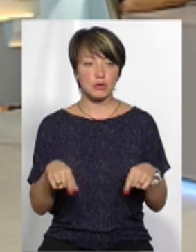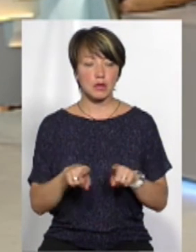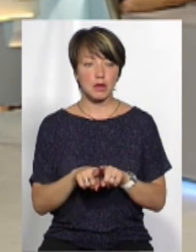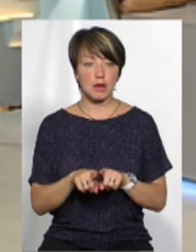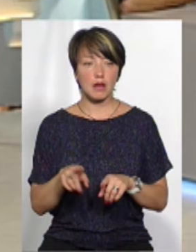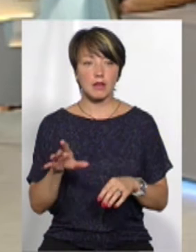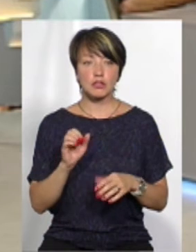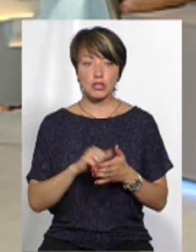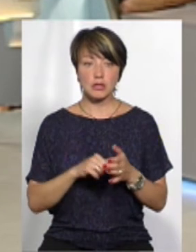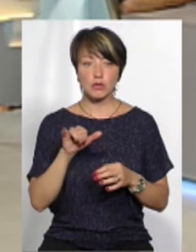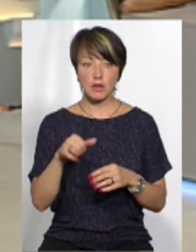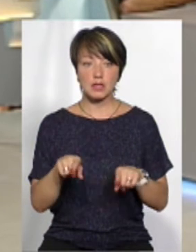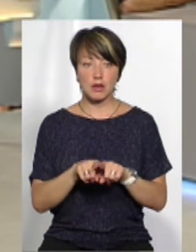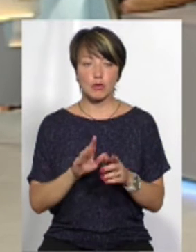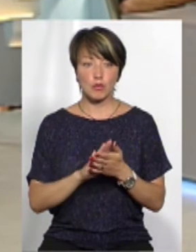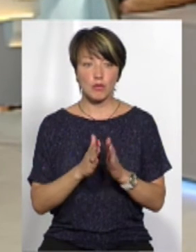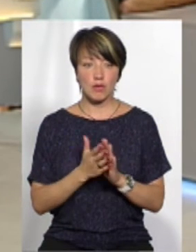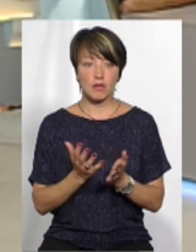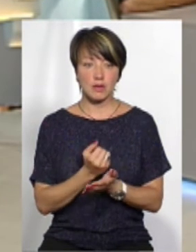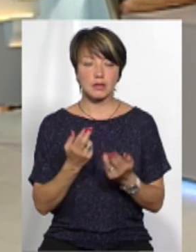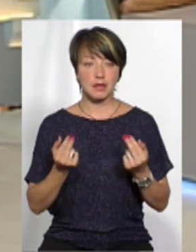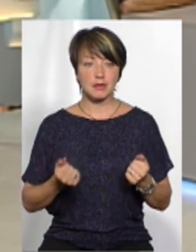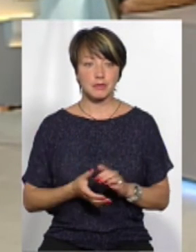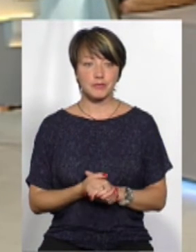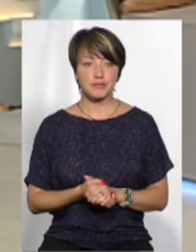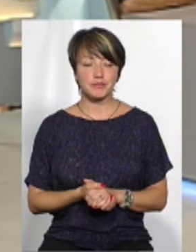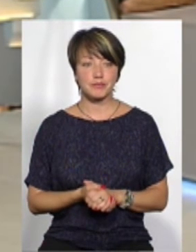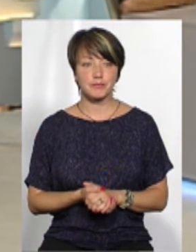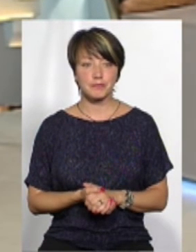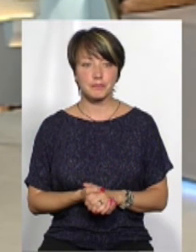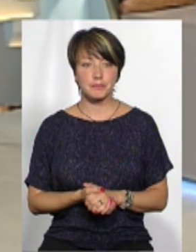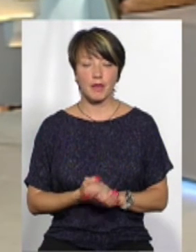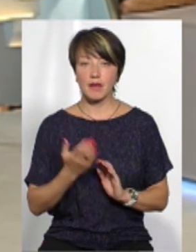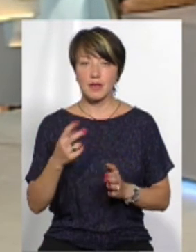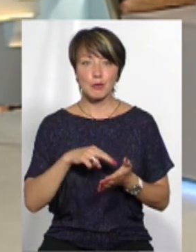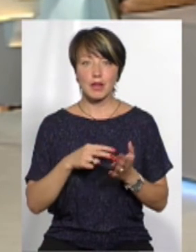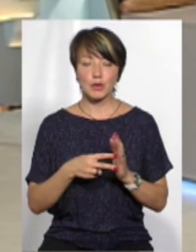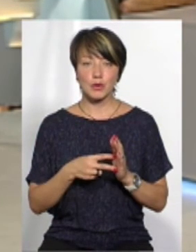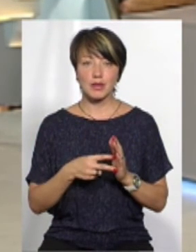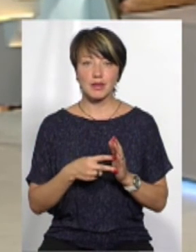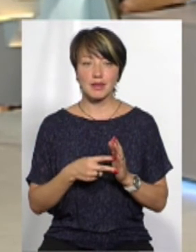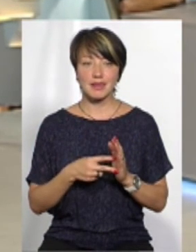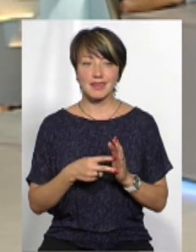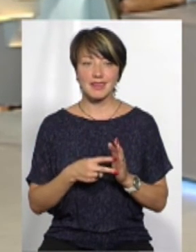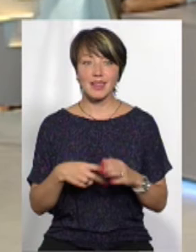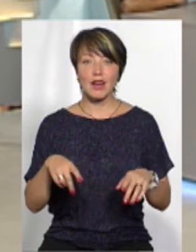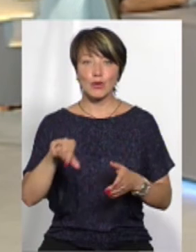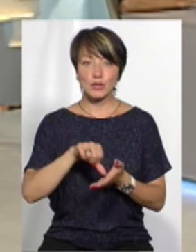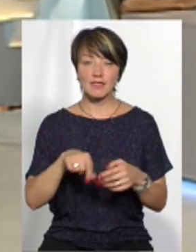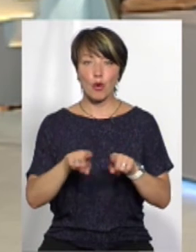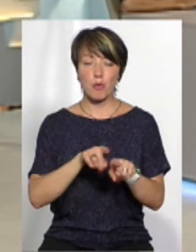так, а все через те, що у вас такі умови виходять. Так. Андрію, а ви не плануєте отримати гроші через такі